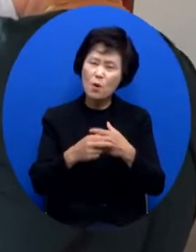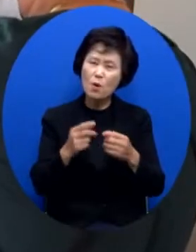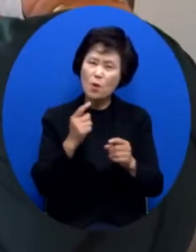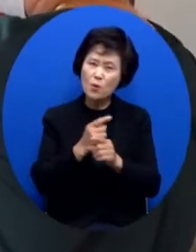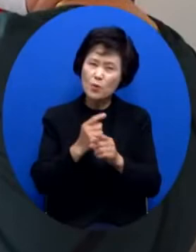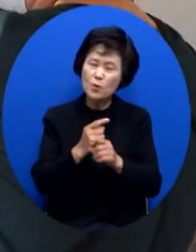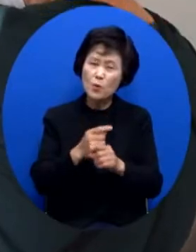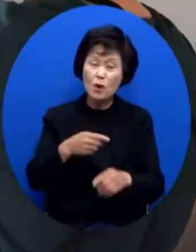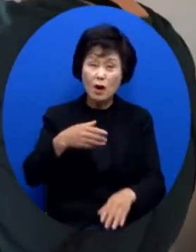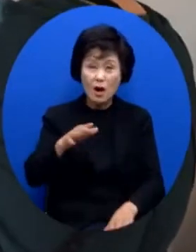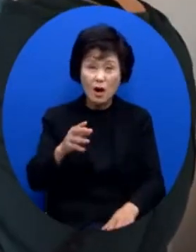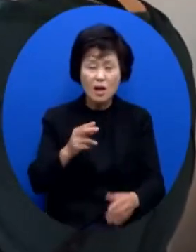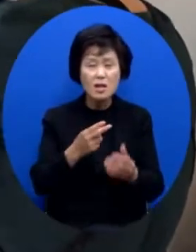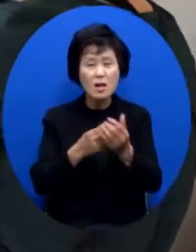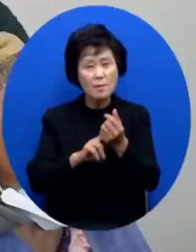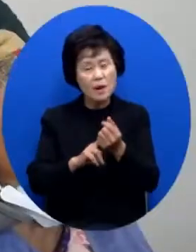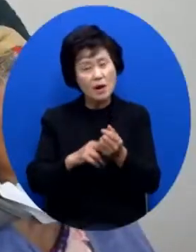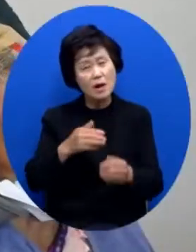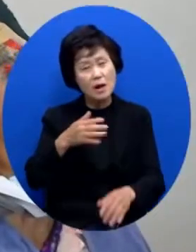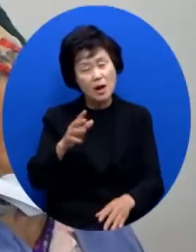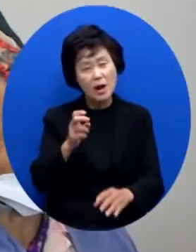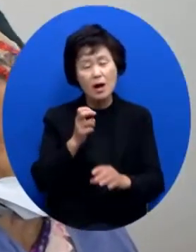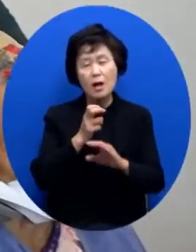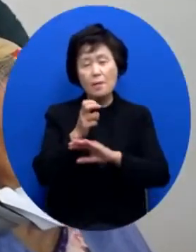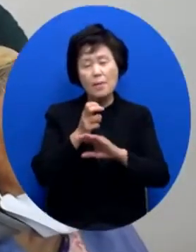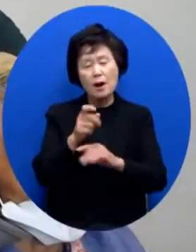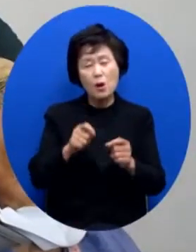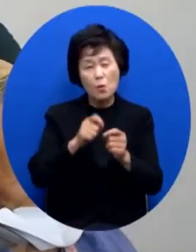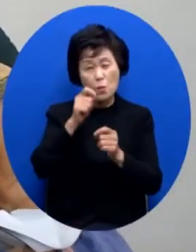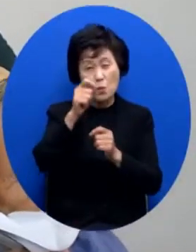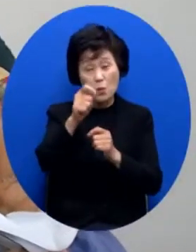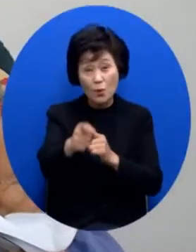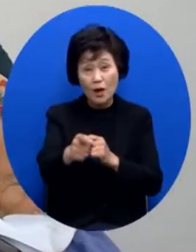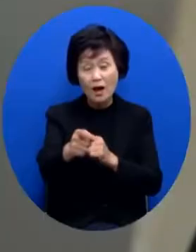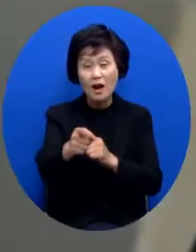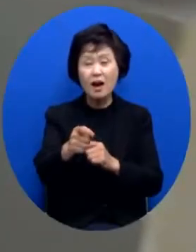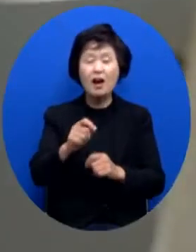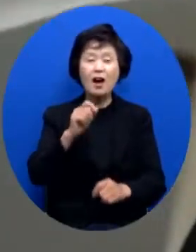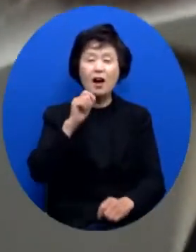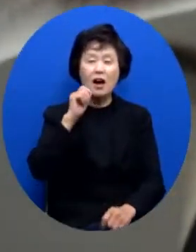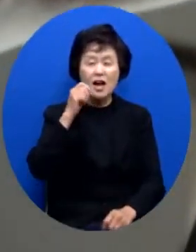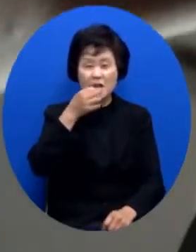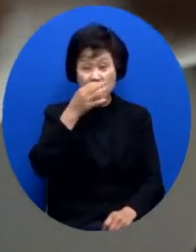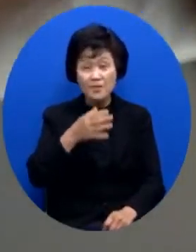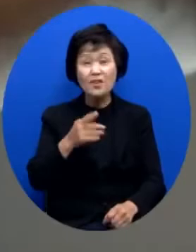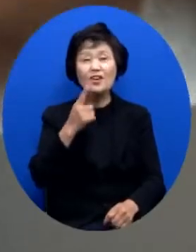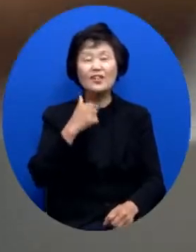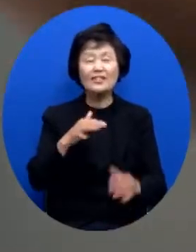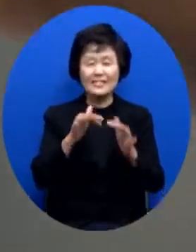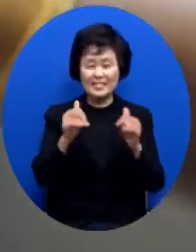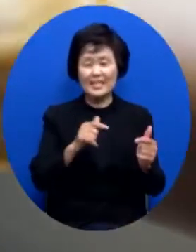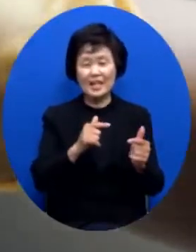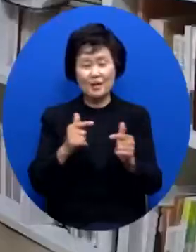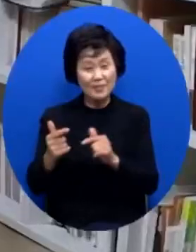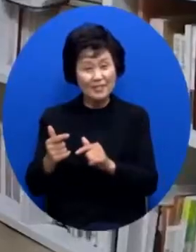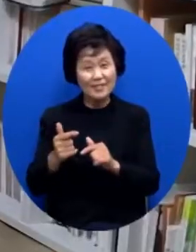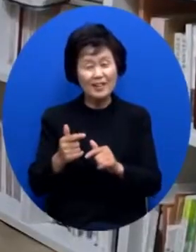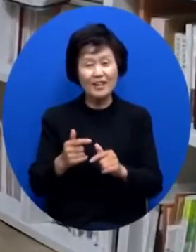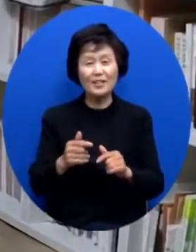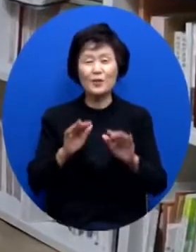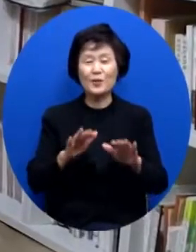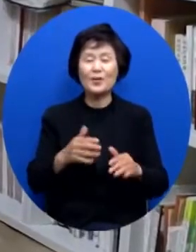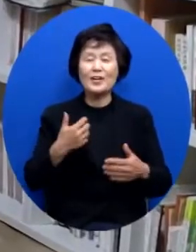받기 위해 장시간 버스를 타야 했던 어르신들은 봉사 팀을 통해 최고의 서비스를 받으며 즐거운 시간을